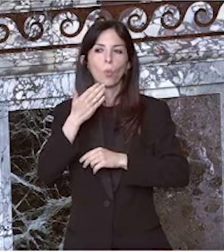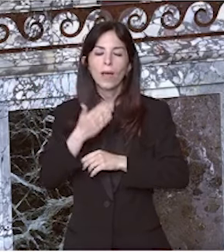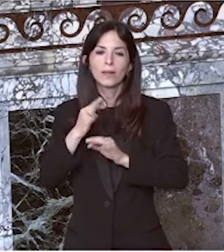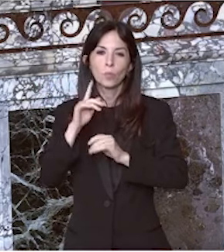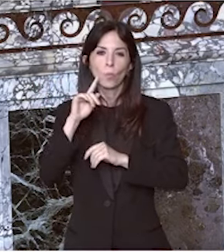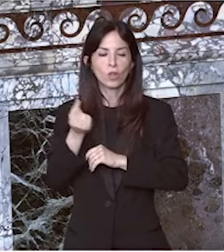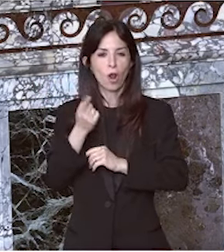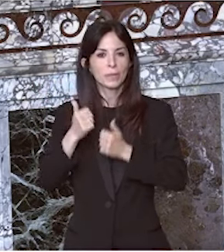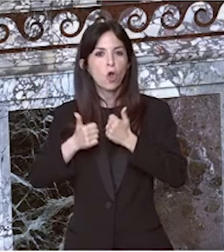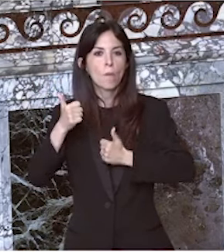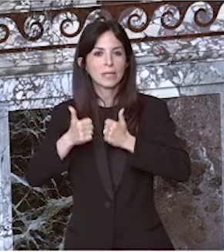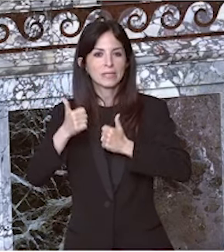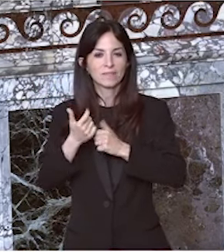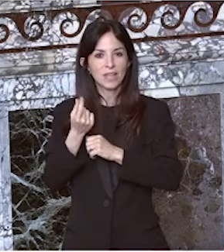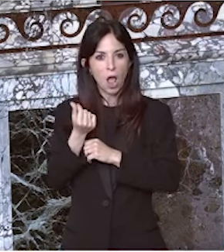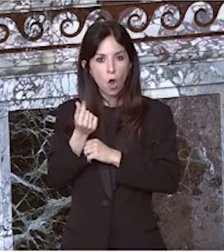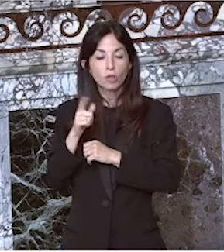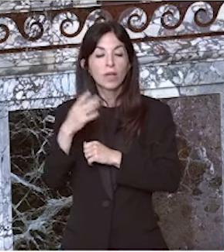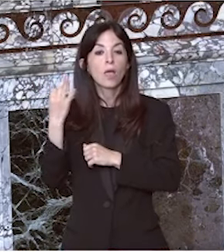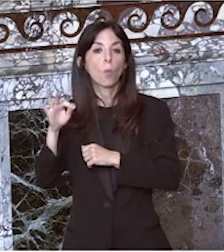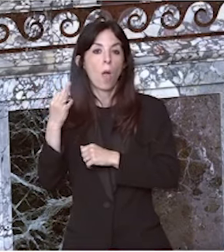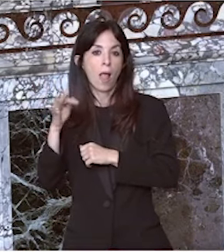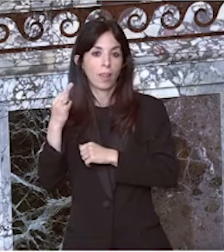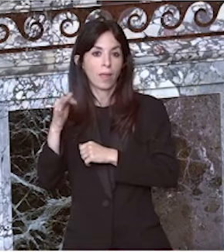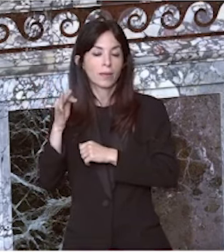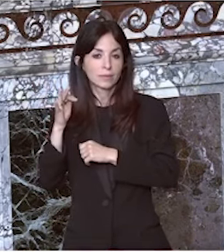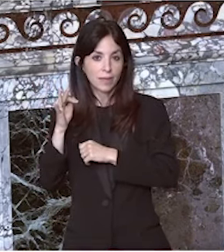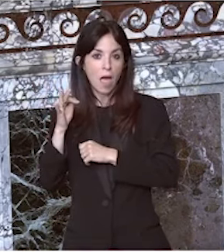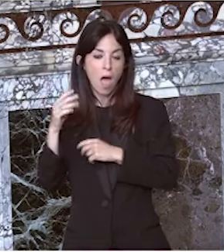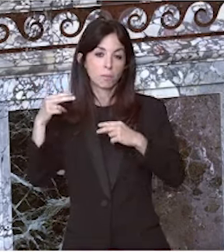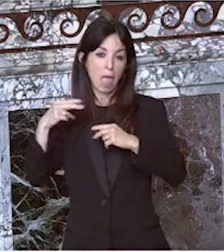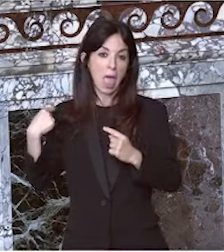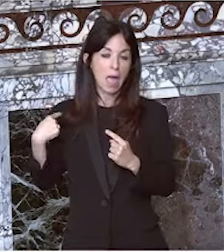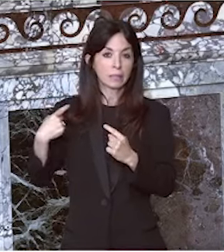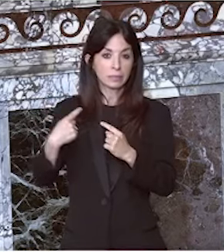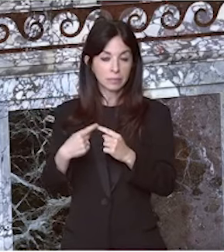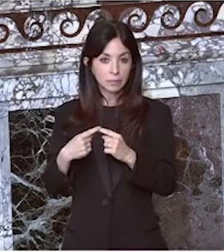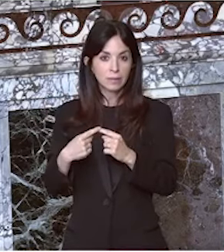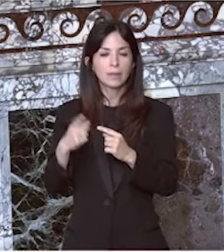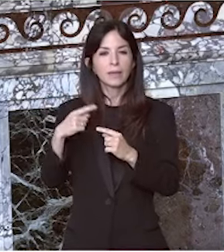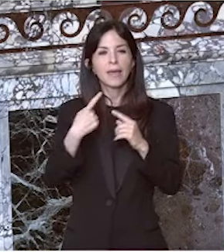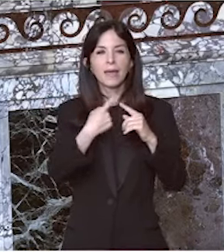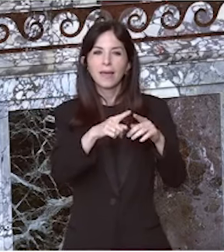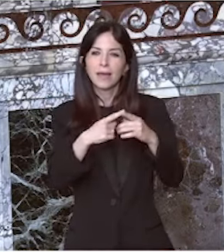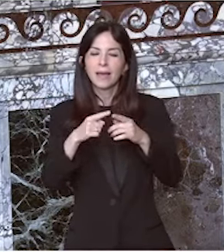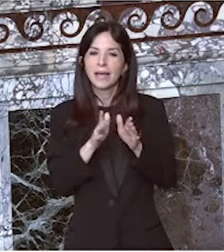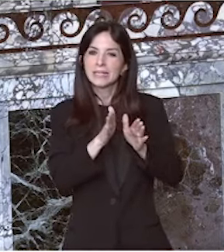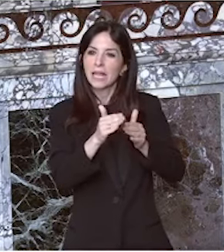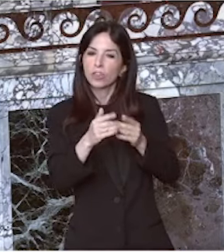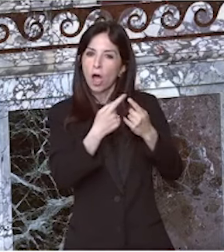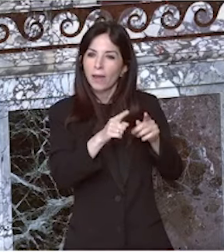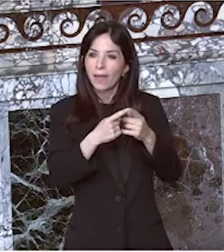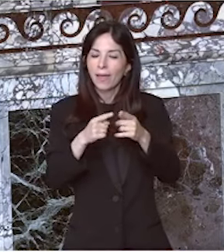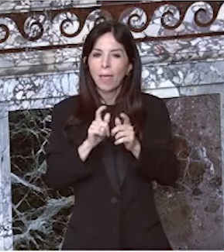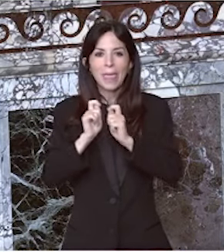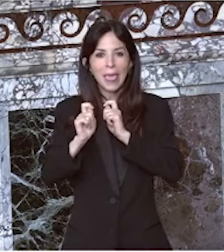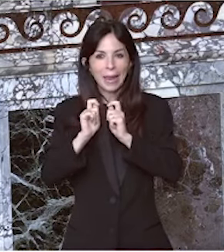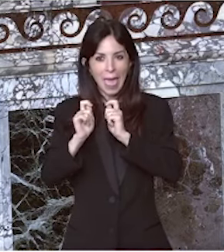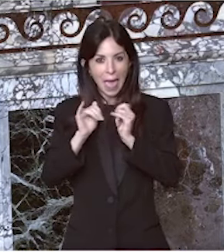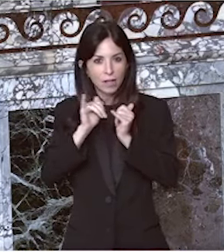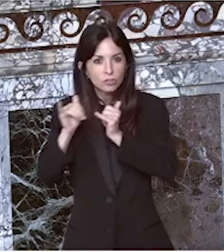di competitività di costo e di qualità conseguiti negli ultimi anni e alla diversificazione per settore e mercato di